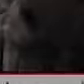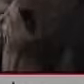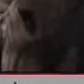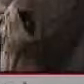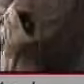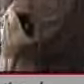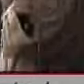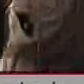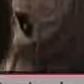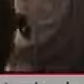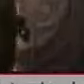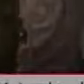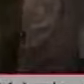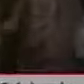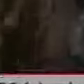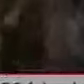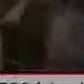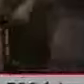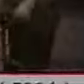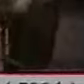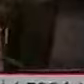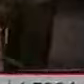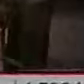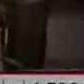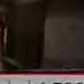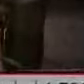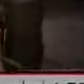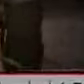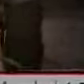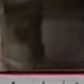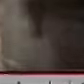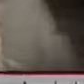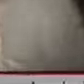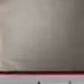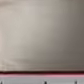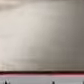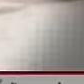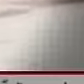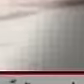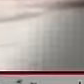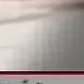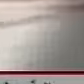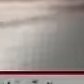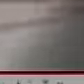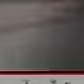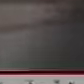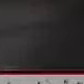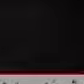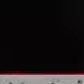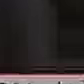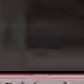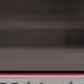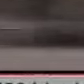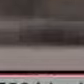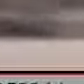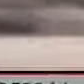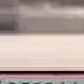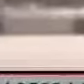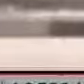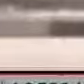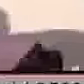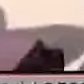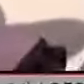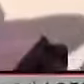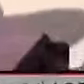ناس عايشة بتجري وشقية انا وهي عايشة وخلاص. كان